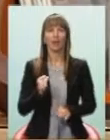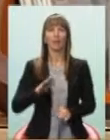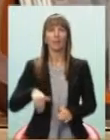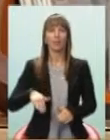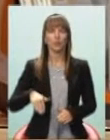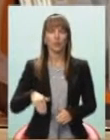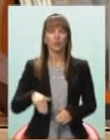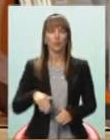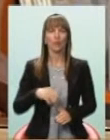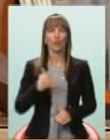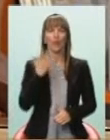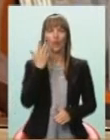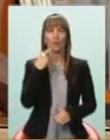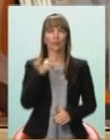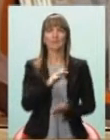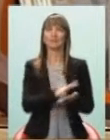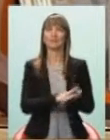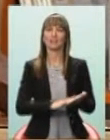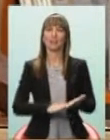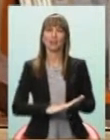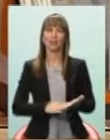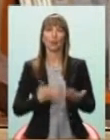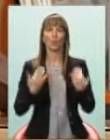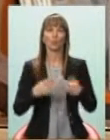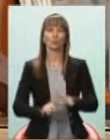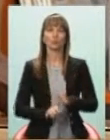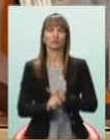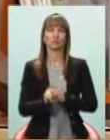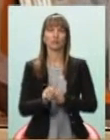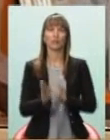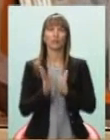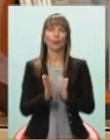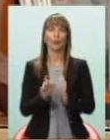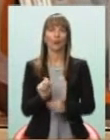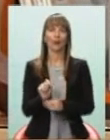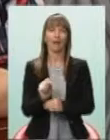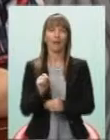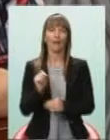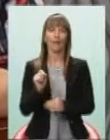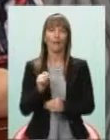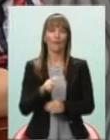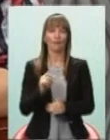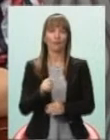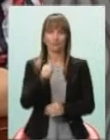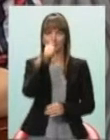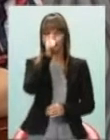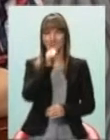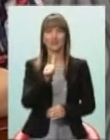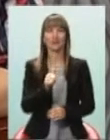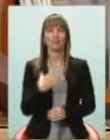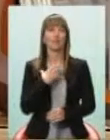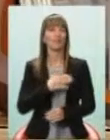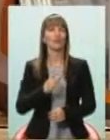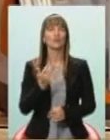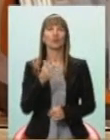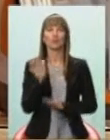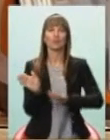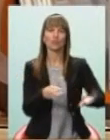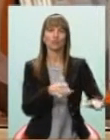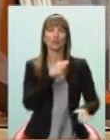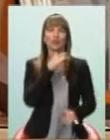потім, коли вона звинилась, вже настав тільки октябрь. Ну, тобто, все одно, неважливо, скільки минуло часу,